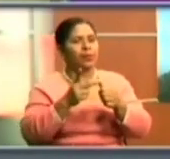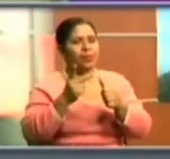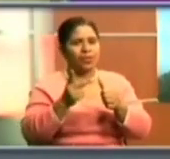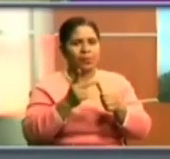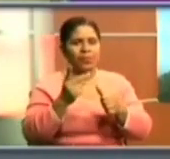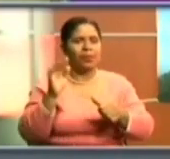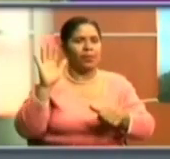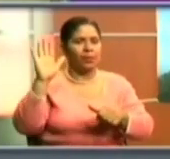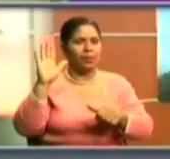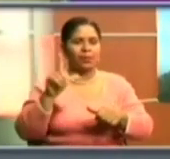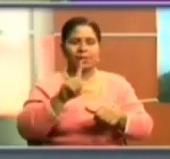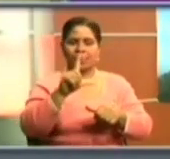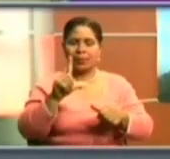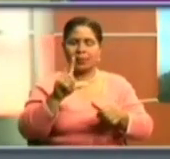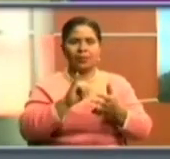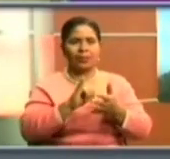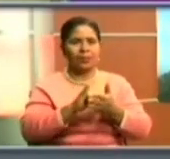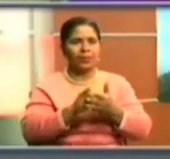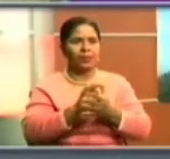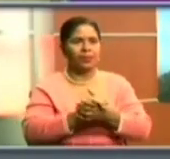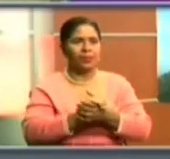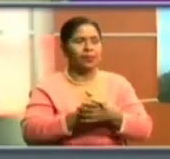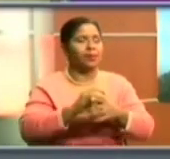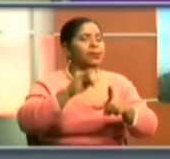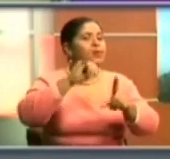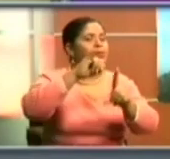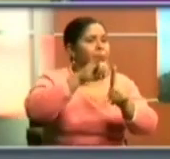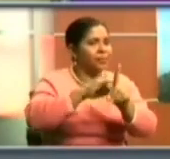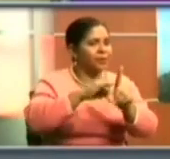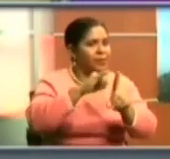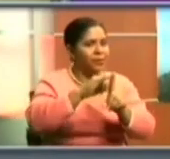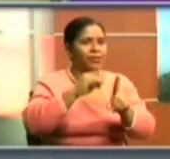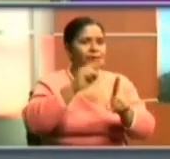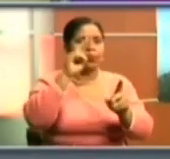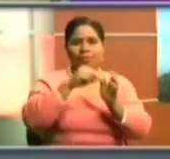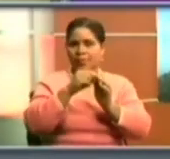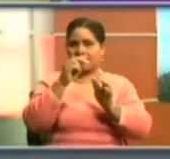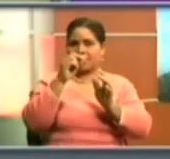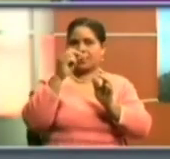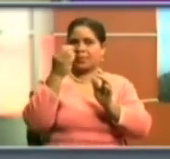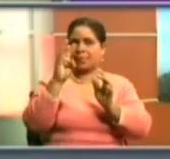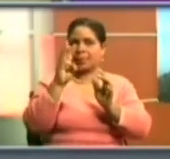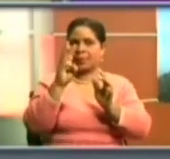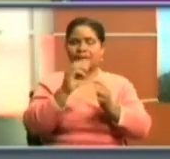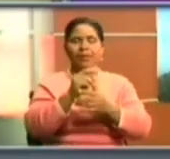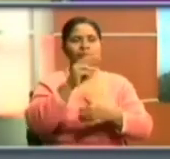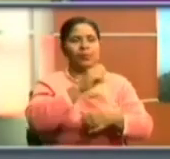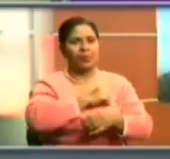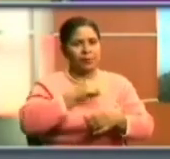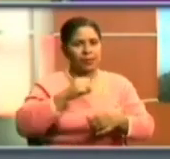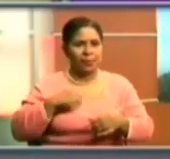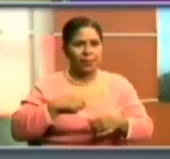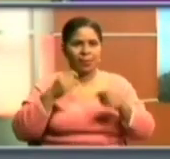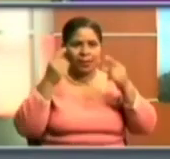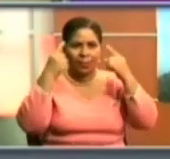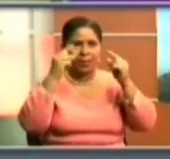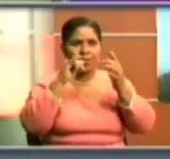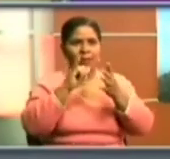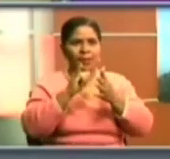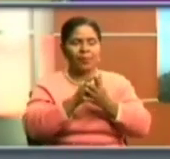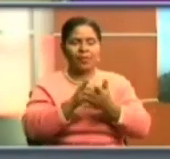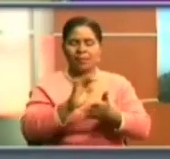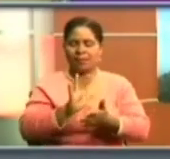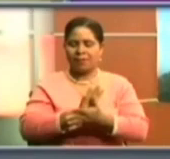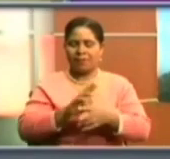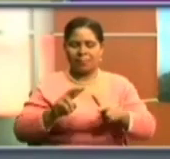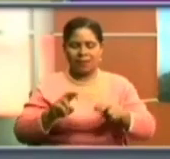prêté serment. Yo prêté serment en janvier 2016. Te gen deux sénateurs qui étaient élus. Si nous prenons par analogie